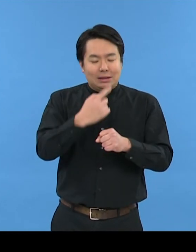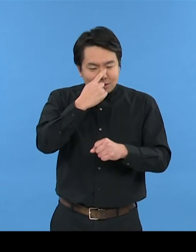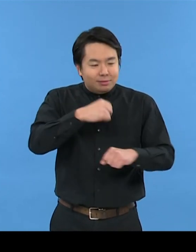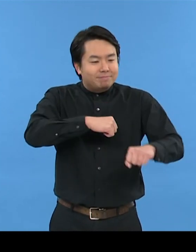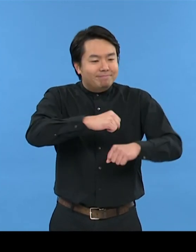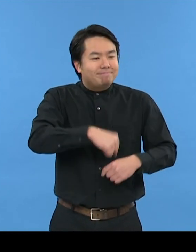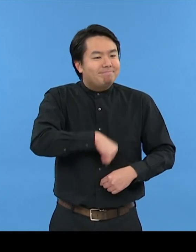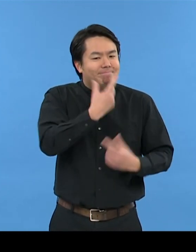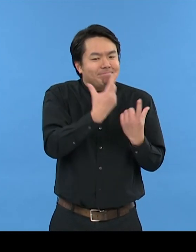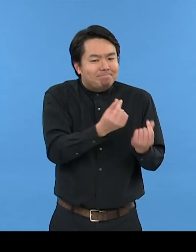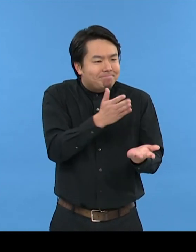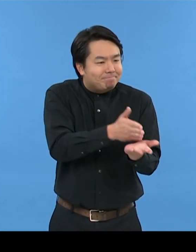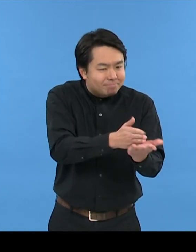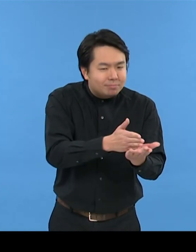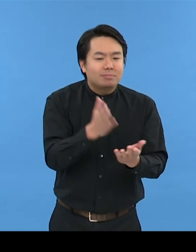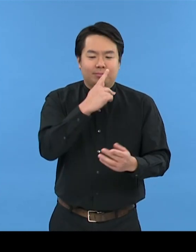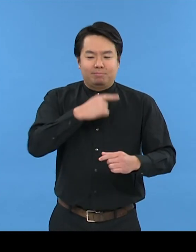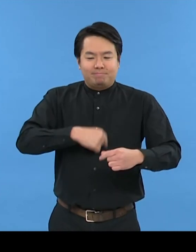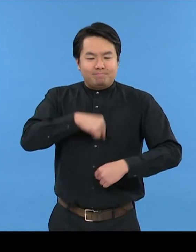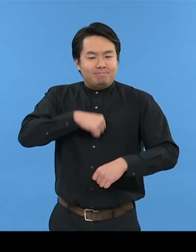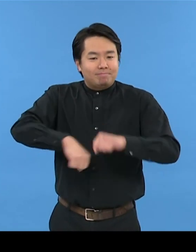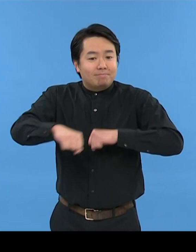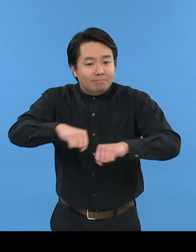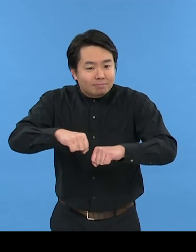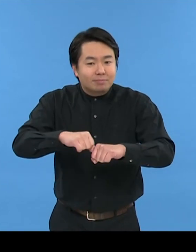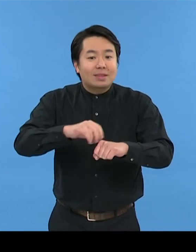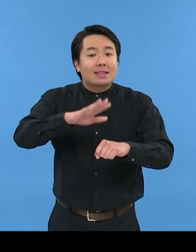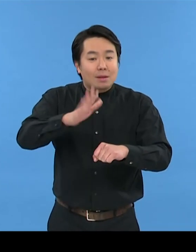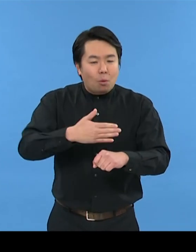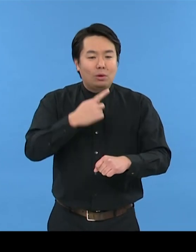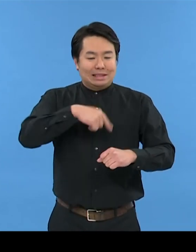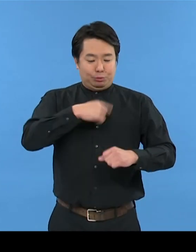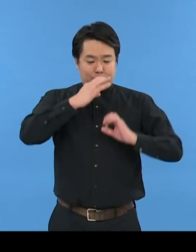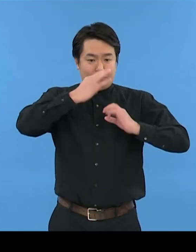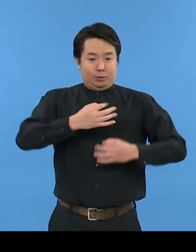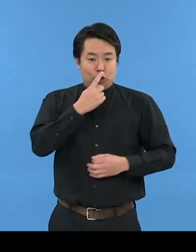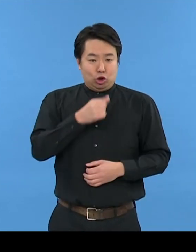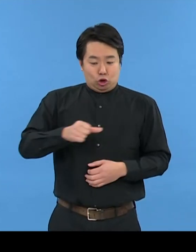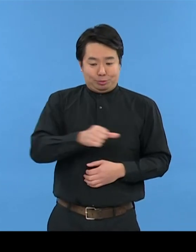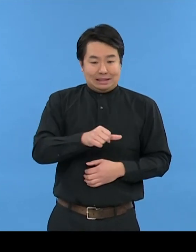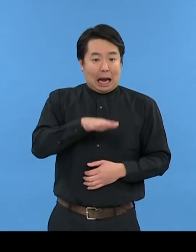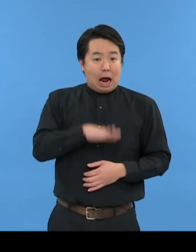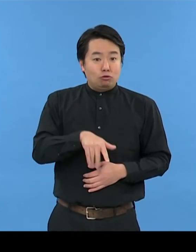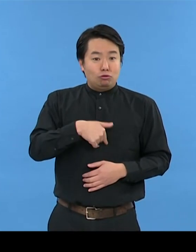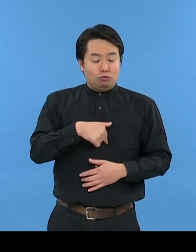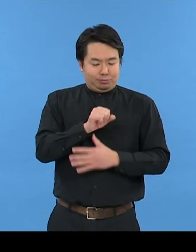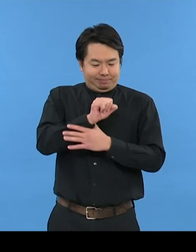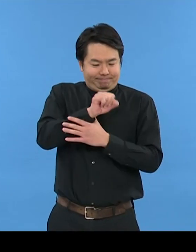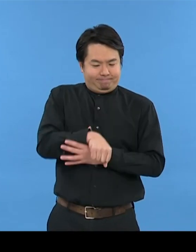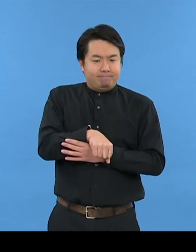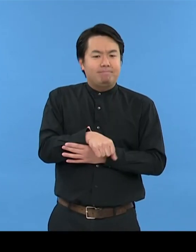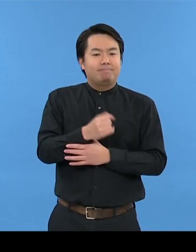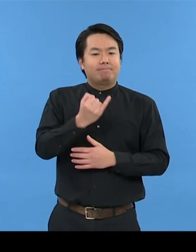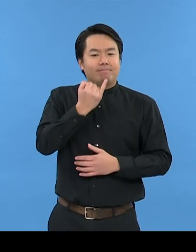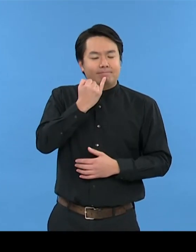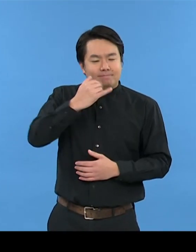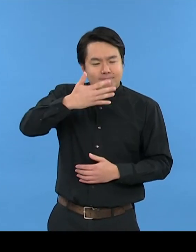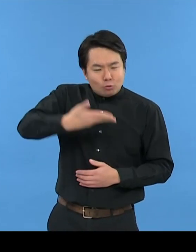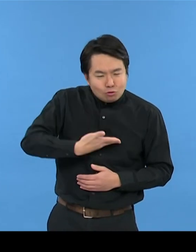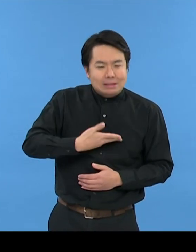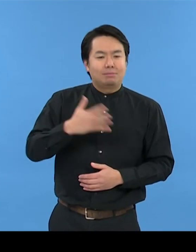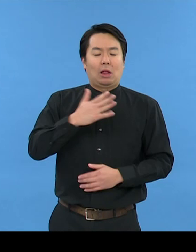にいいことを言おうが綺麗な行いをしようがそこに罪ということを認めることによって私たちはそこ